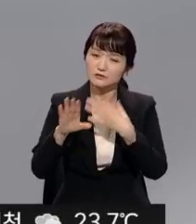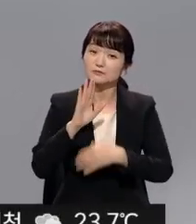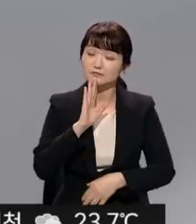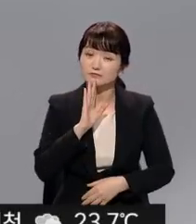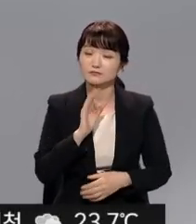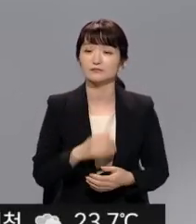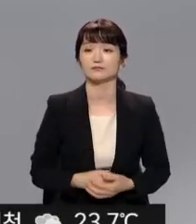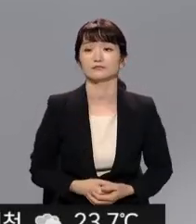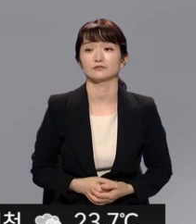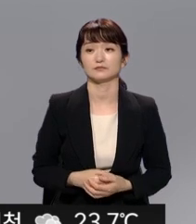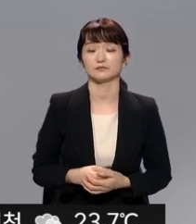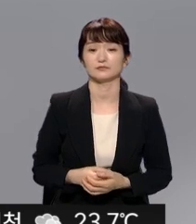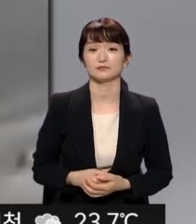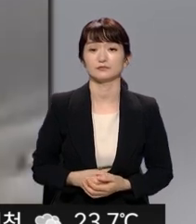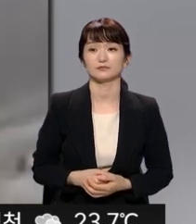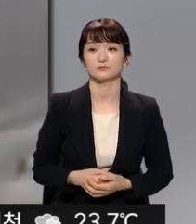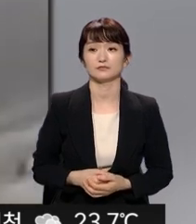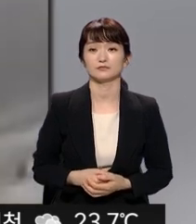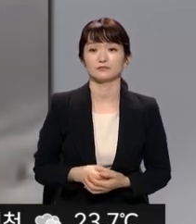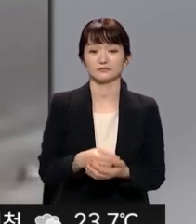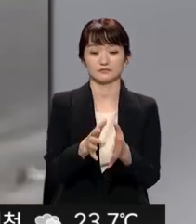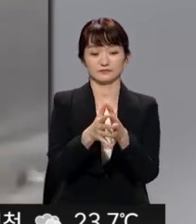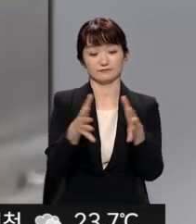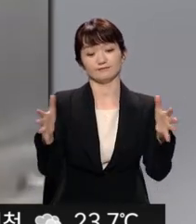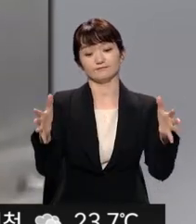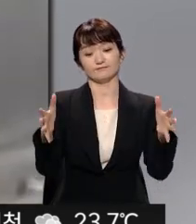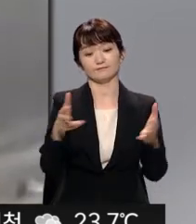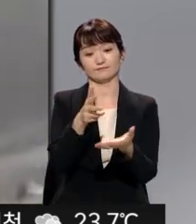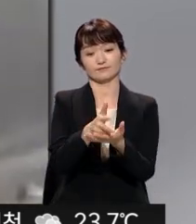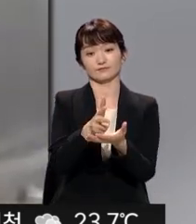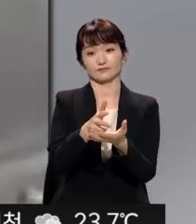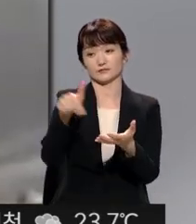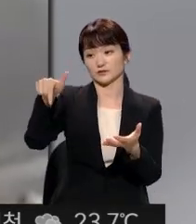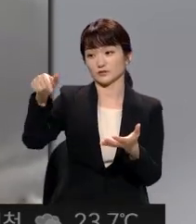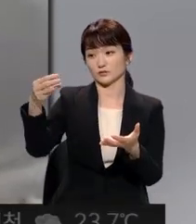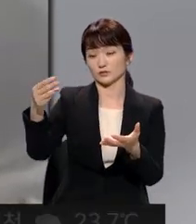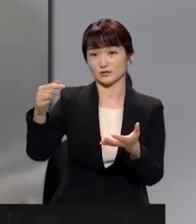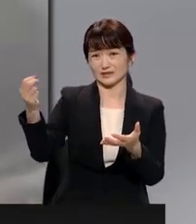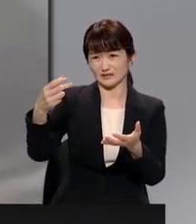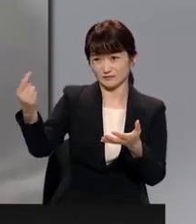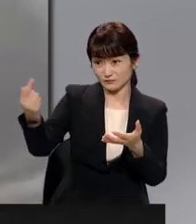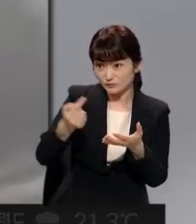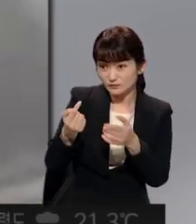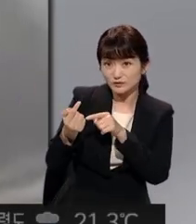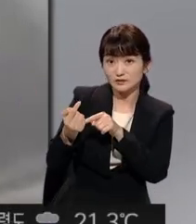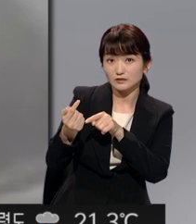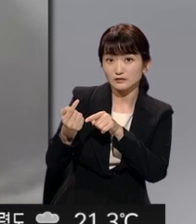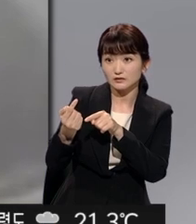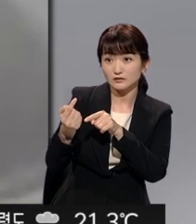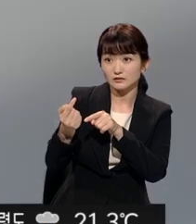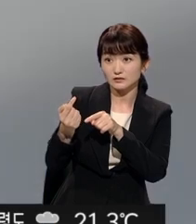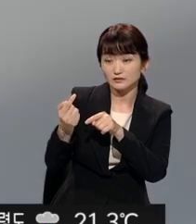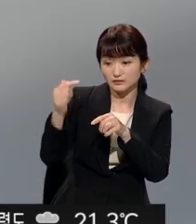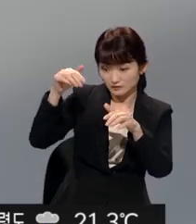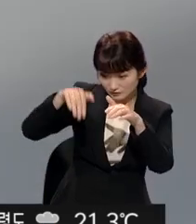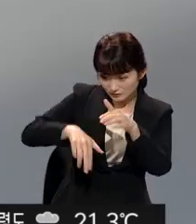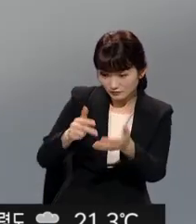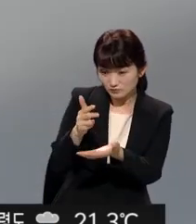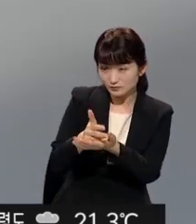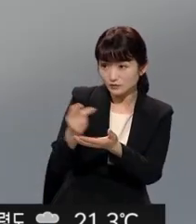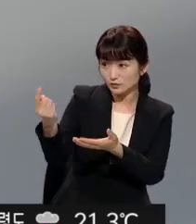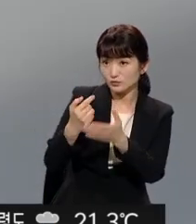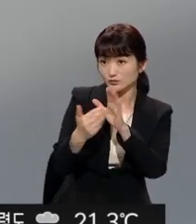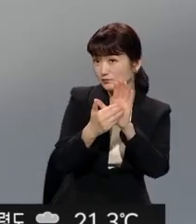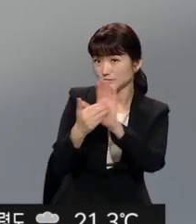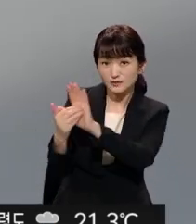만약에 예를 들어서 저 아파트에 고라니가 그냥 저렇게 출몰해서 저런 상황이라면 고라니를 지하철까지 내려오지 못하게 막을